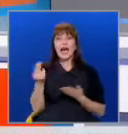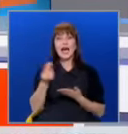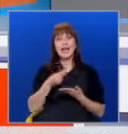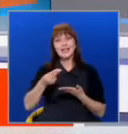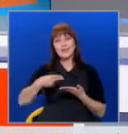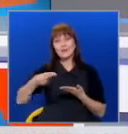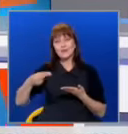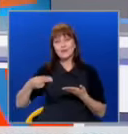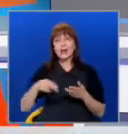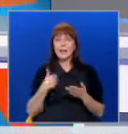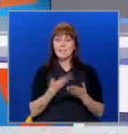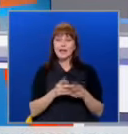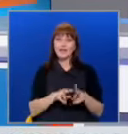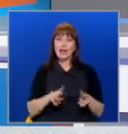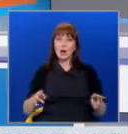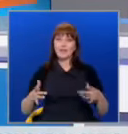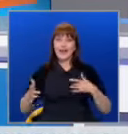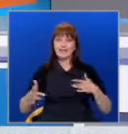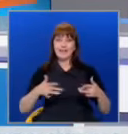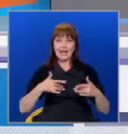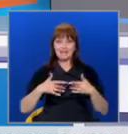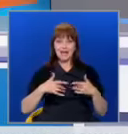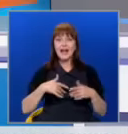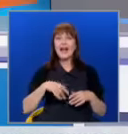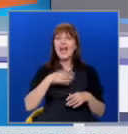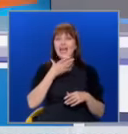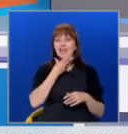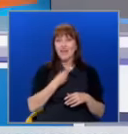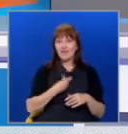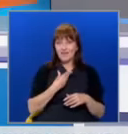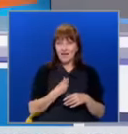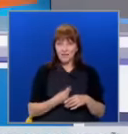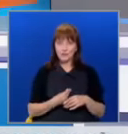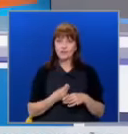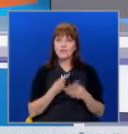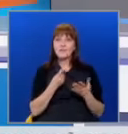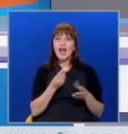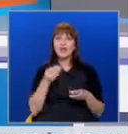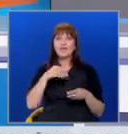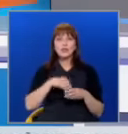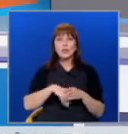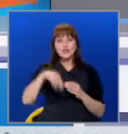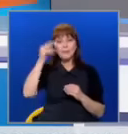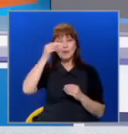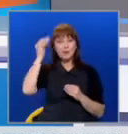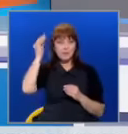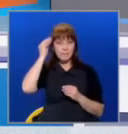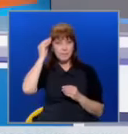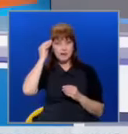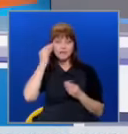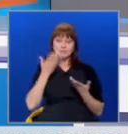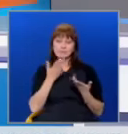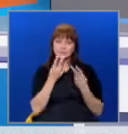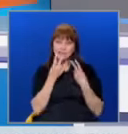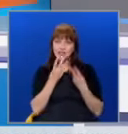рисуваха заедно пред Народния театър Иван Вазов в София. Инициативата на Фондация Българска памет цели да насочи общественото внимание към